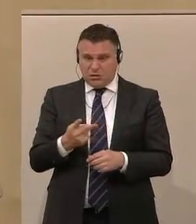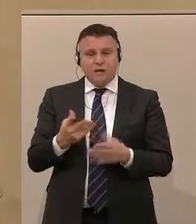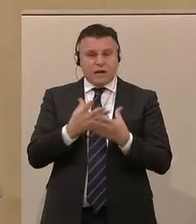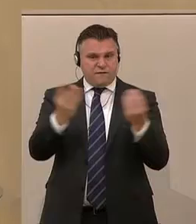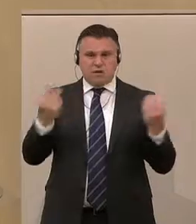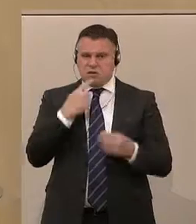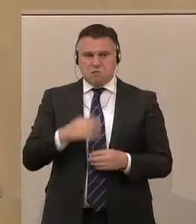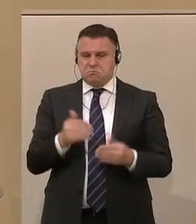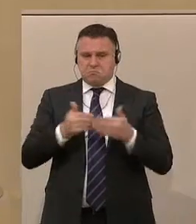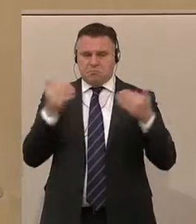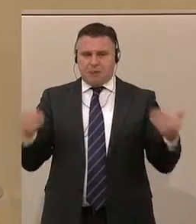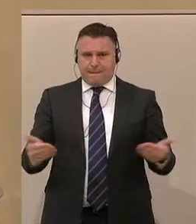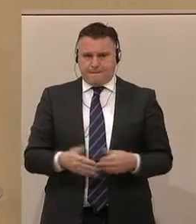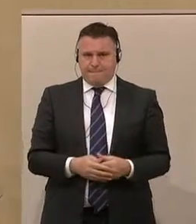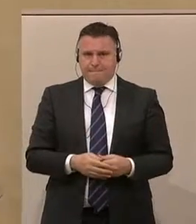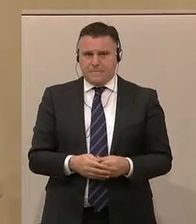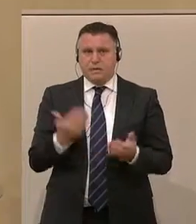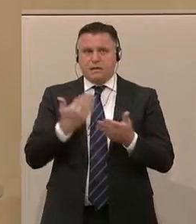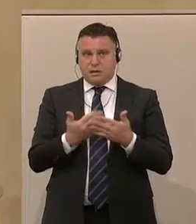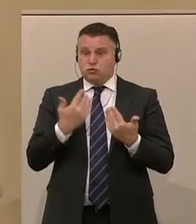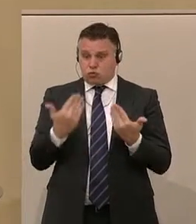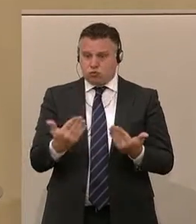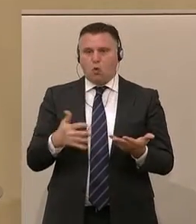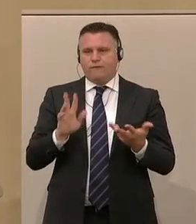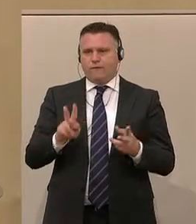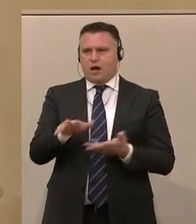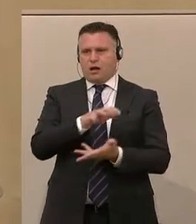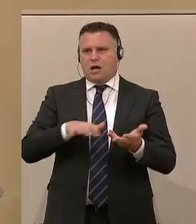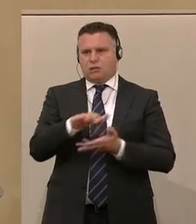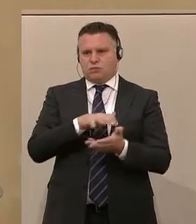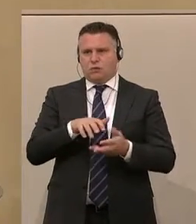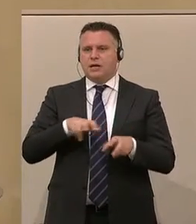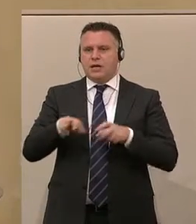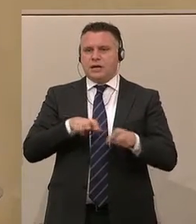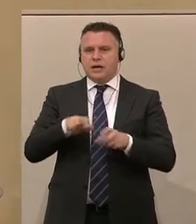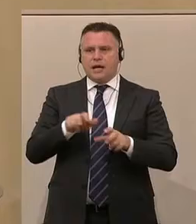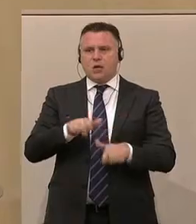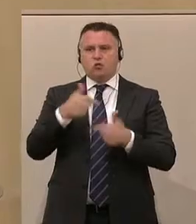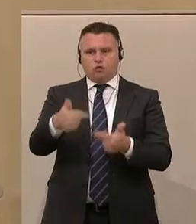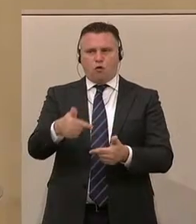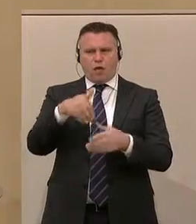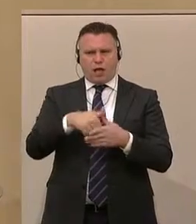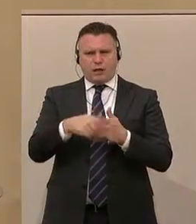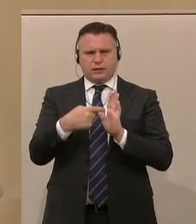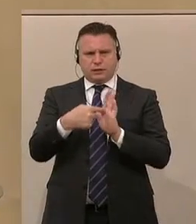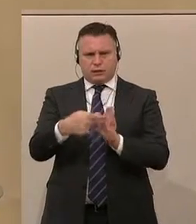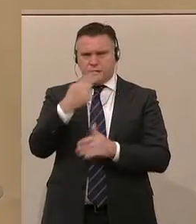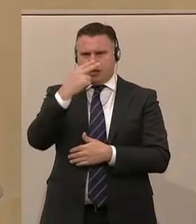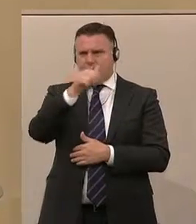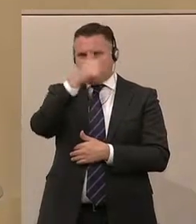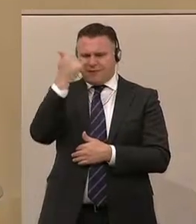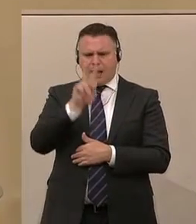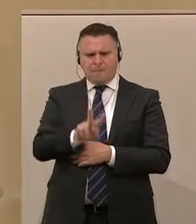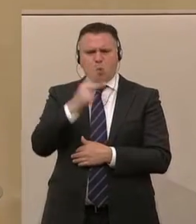das bezweifeln. Und das wäre eigentlich eine Katastrophe. Die Regierungsvorlage geht nämlich davon aus, dass das Ersetzen von Namen